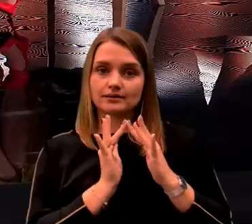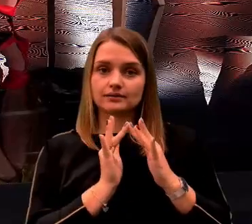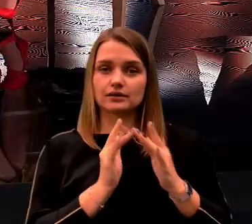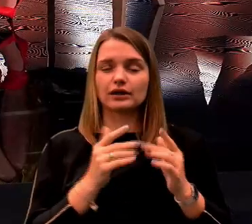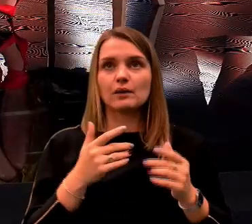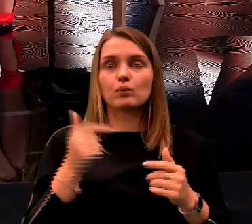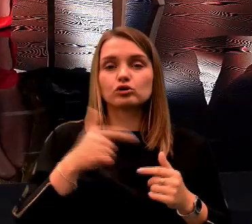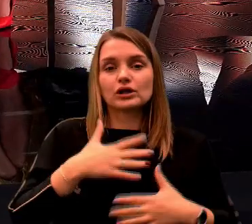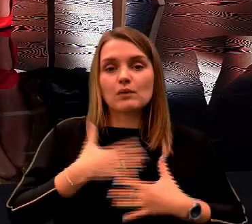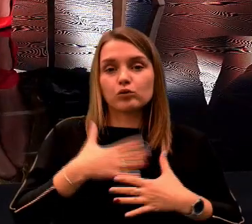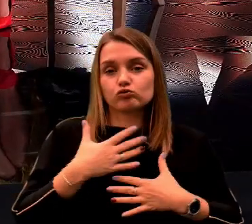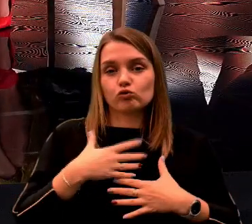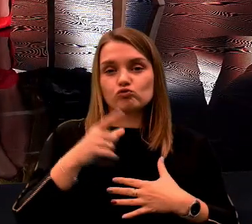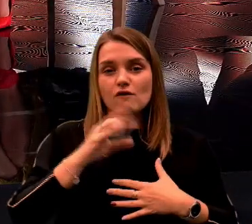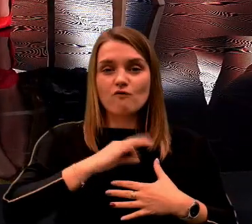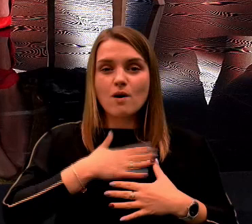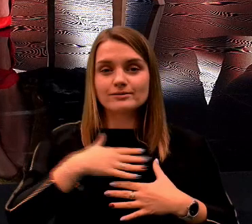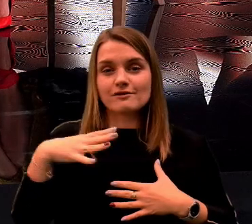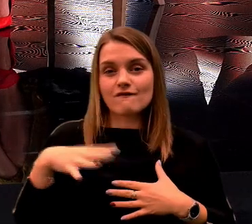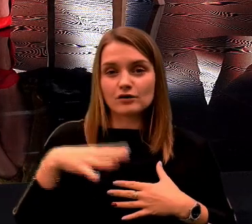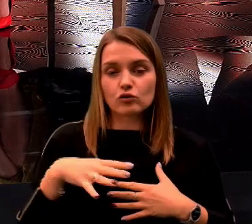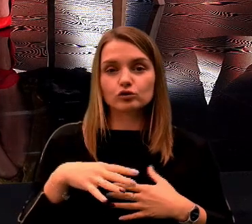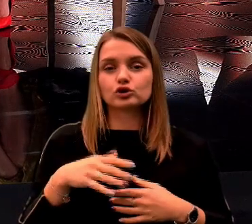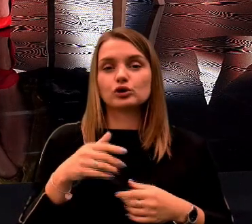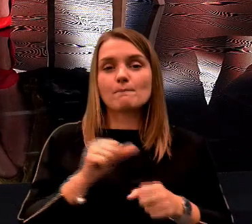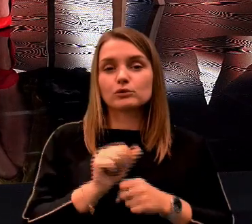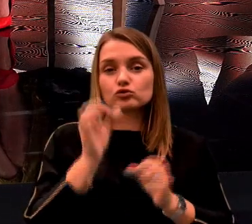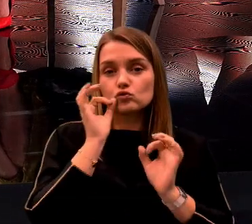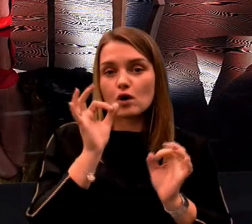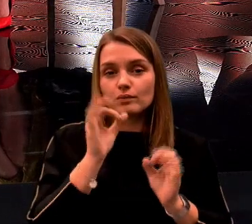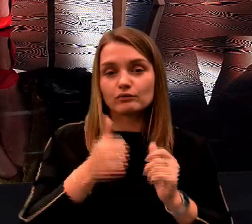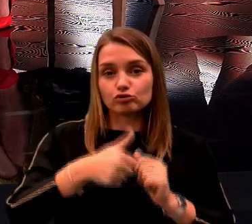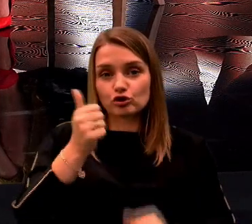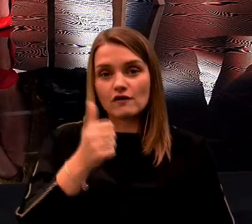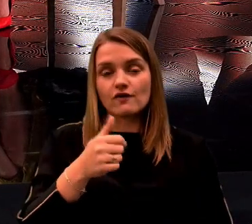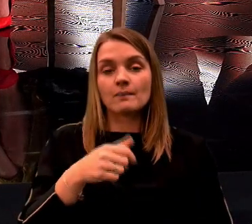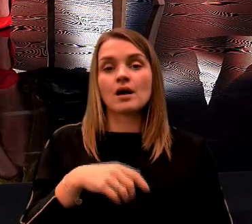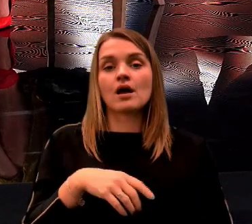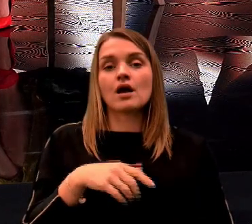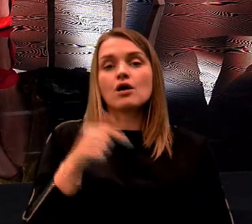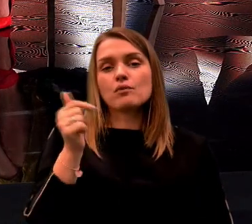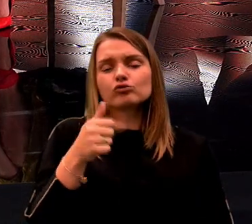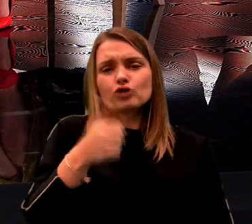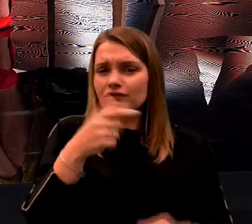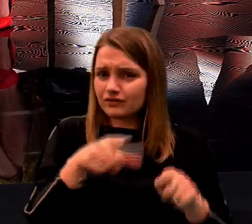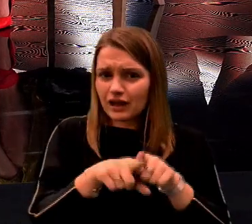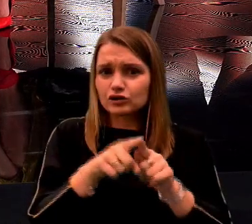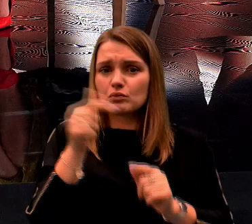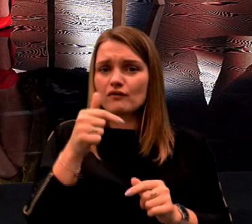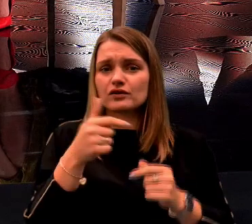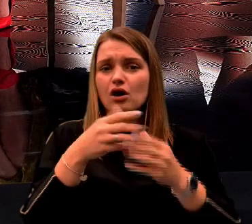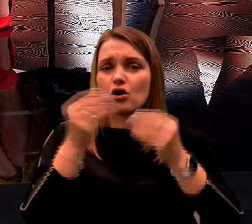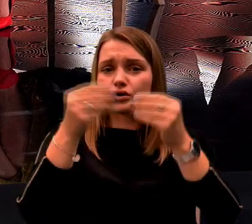wartości, tym większa szansa na bycie dobrym szefem. Dlatego też szef powinien się rozwijać nie tylko